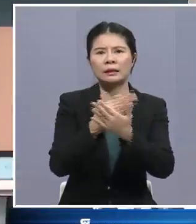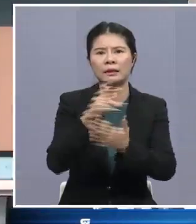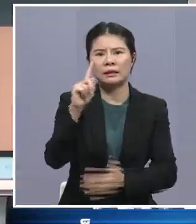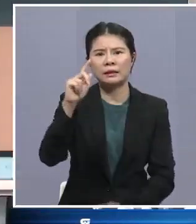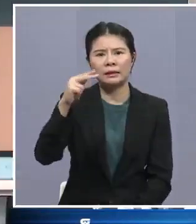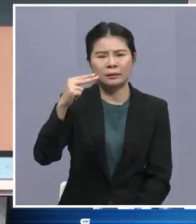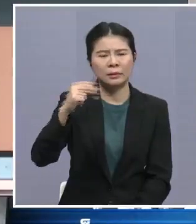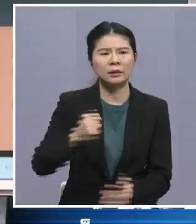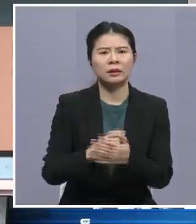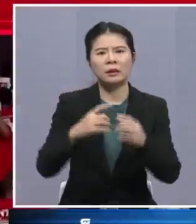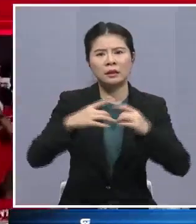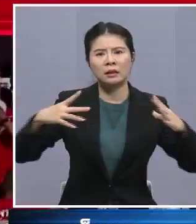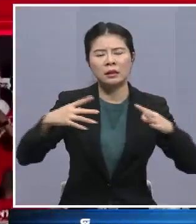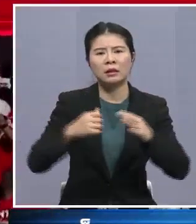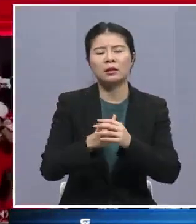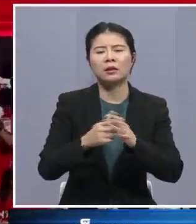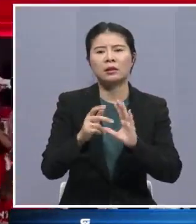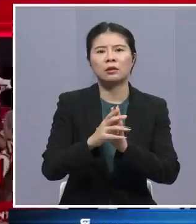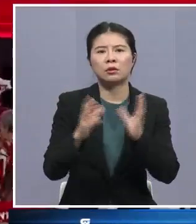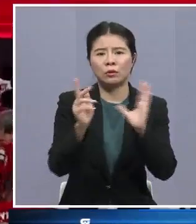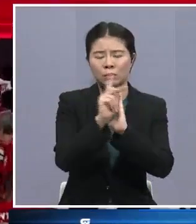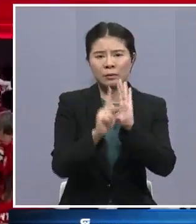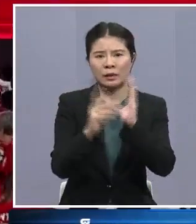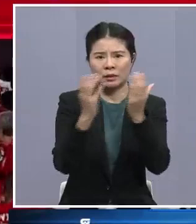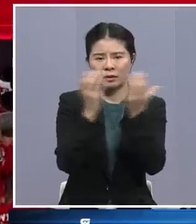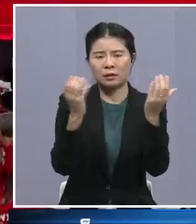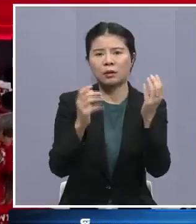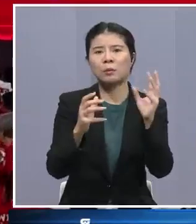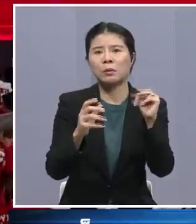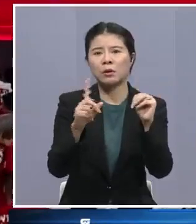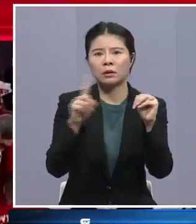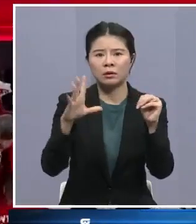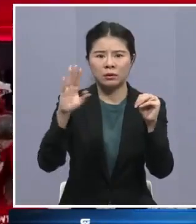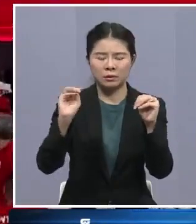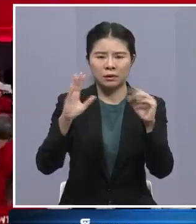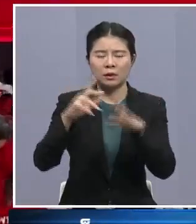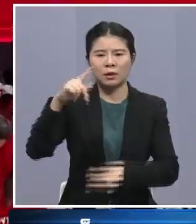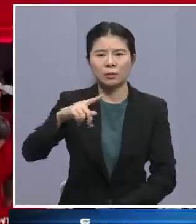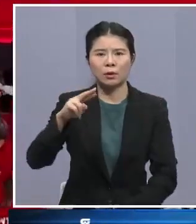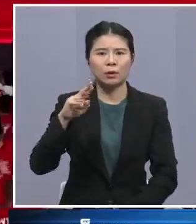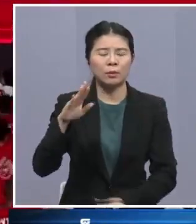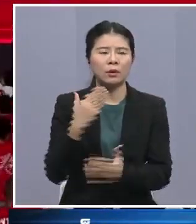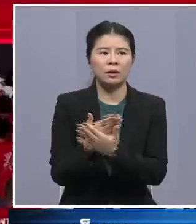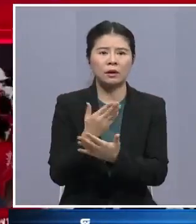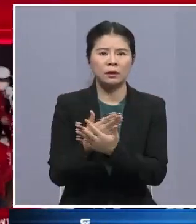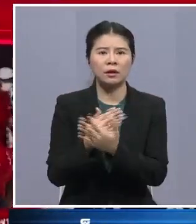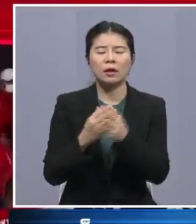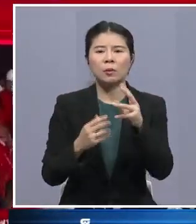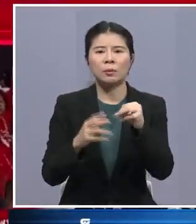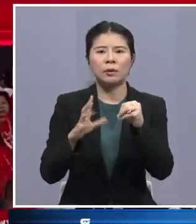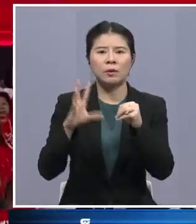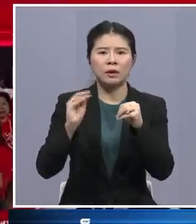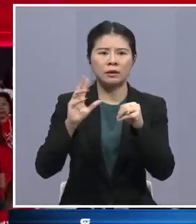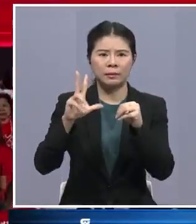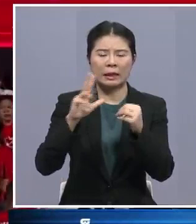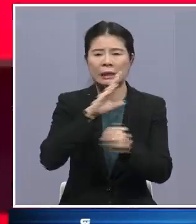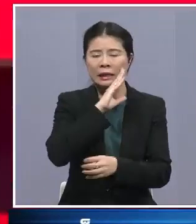กับรัฐธรรมนูญมาตรา 140รวมไปถึงขัดกับพรบวินัยการเงินการคลังมาตรา 53ที่เนื้อหาระบุว่าหากจะ